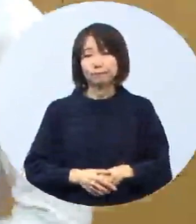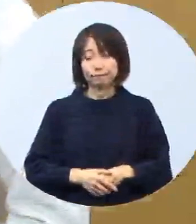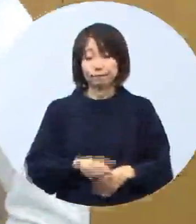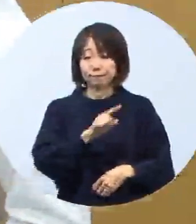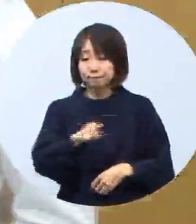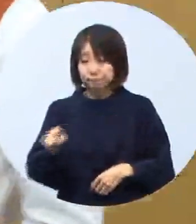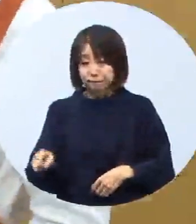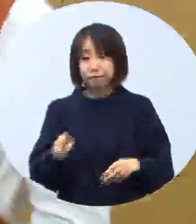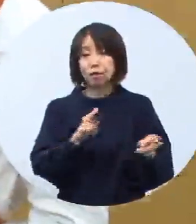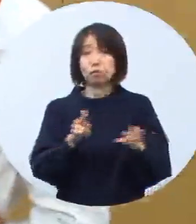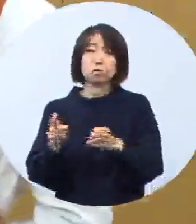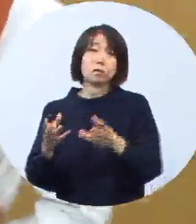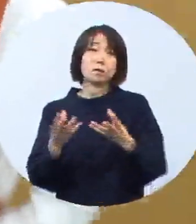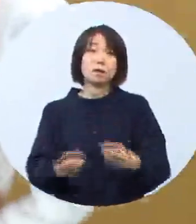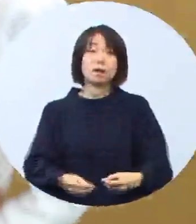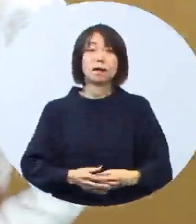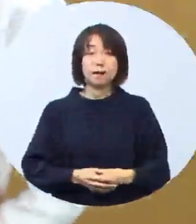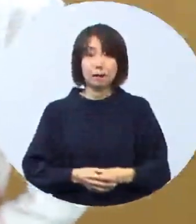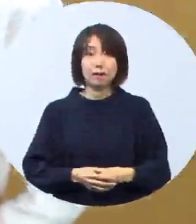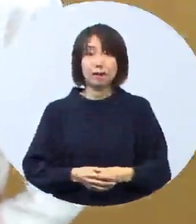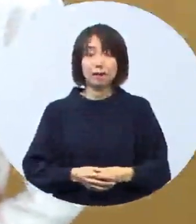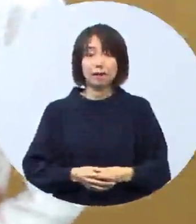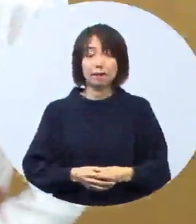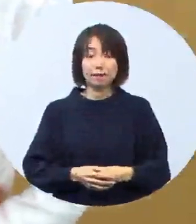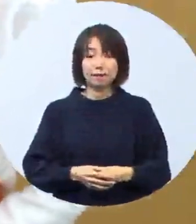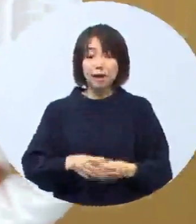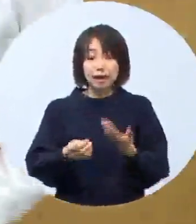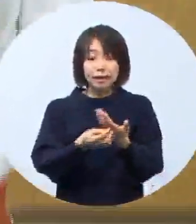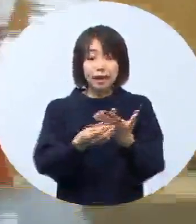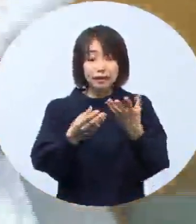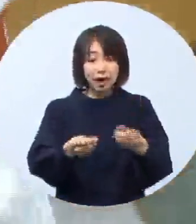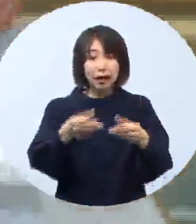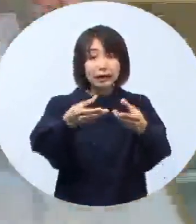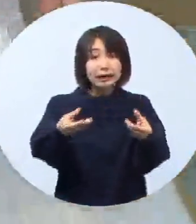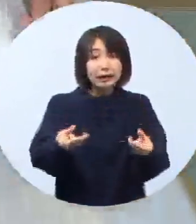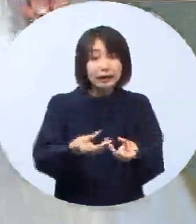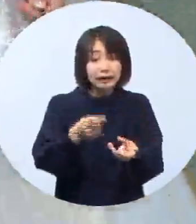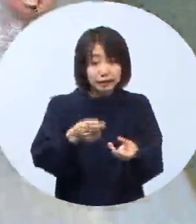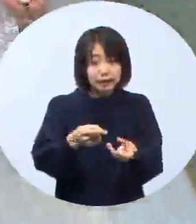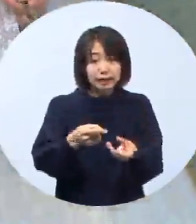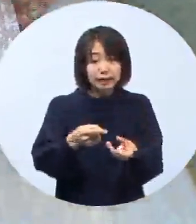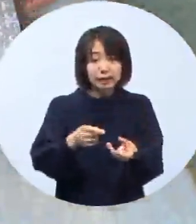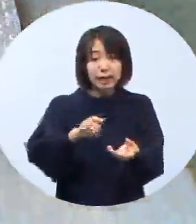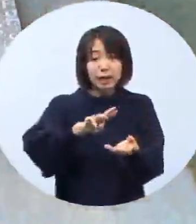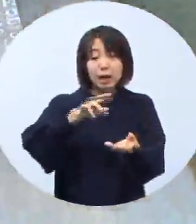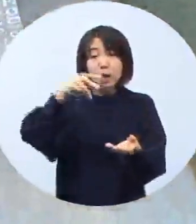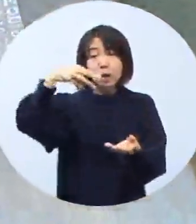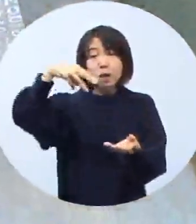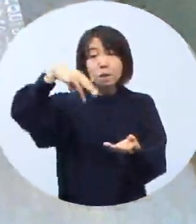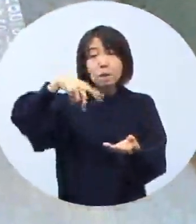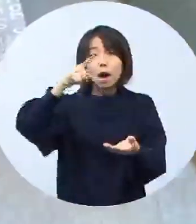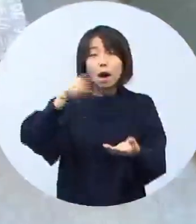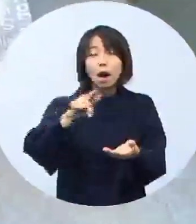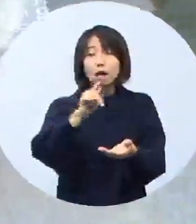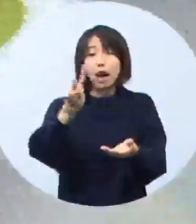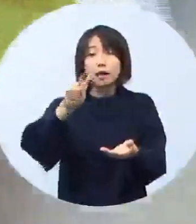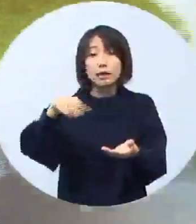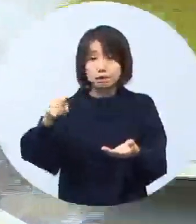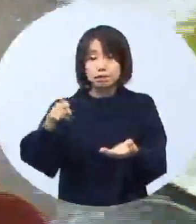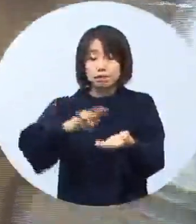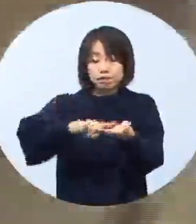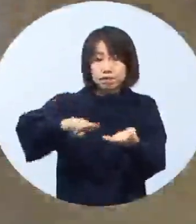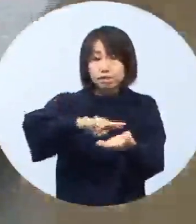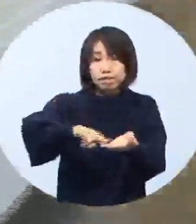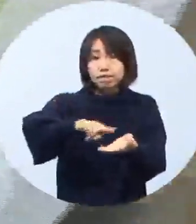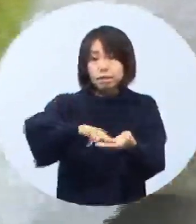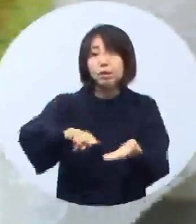ではすべて整いました。 はい、生地にマーガリンを塗っていきます。 はい、これは生地が熱々のうちに塗るのがポイント